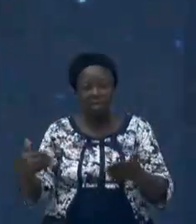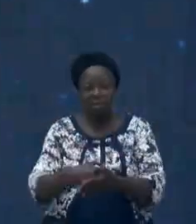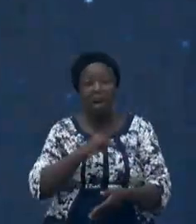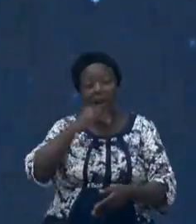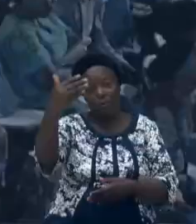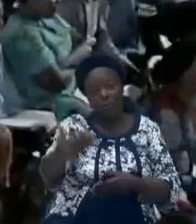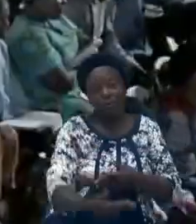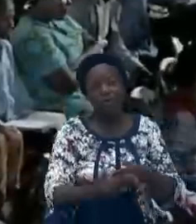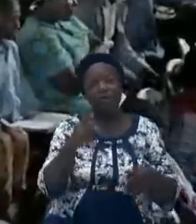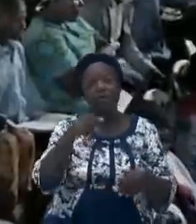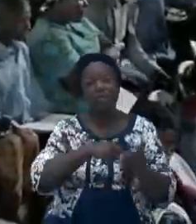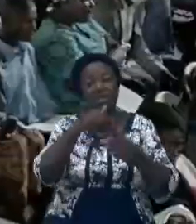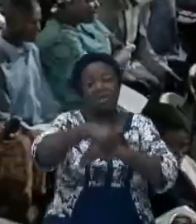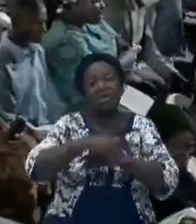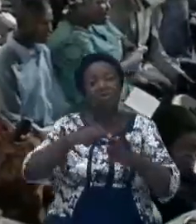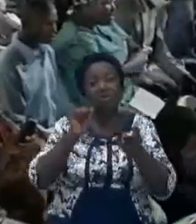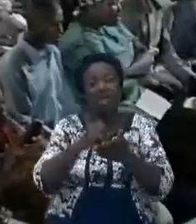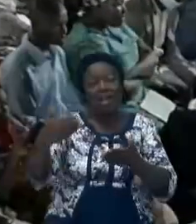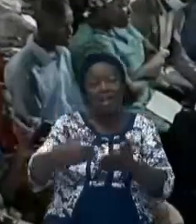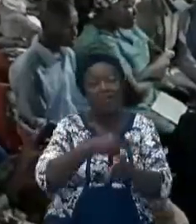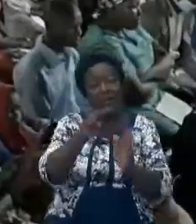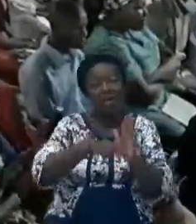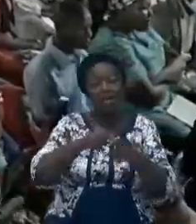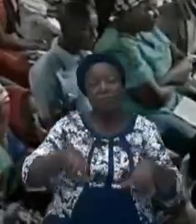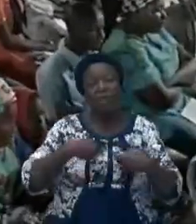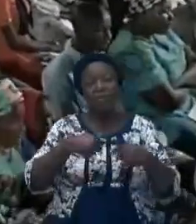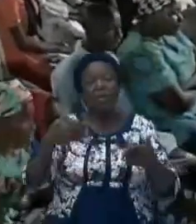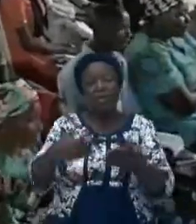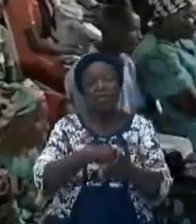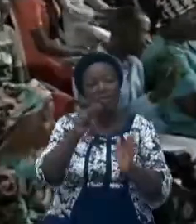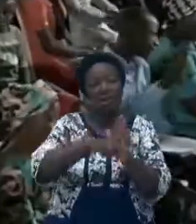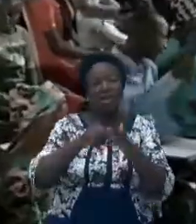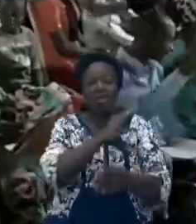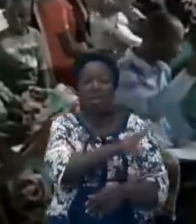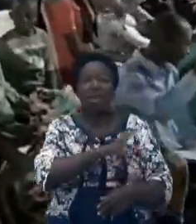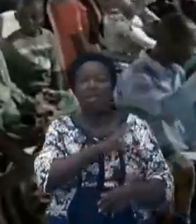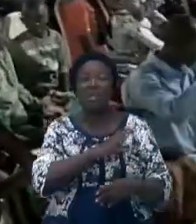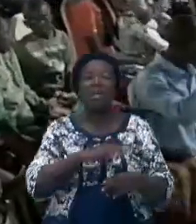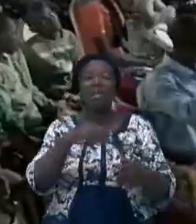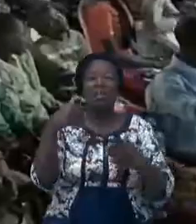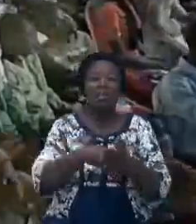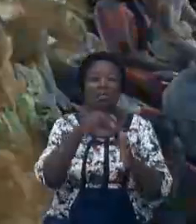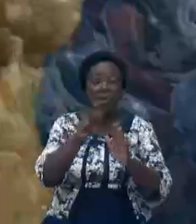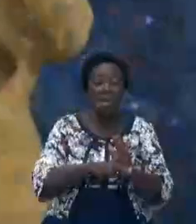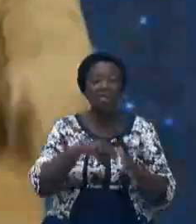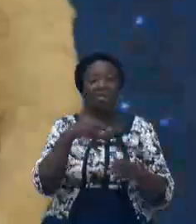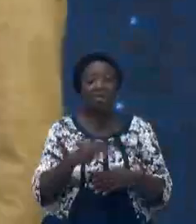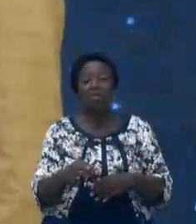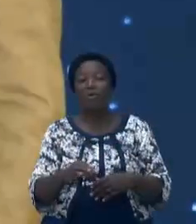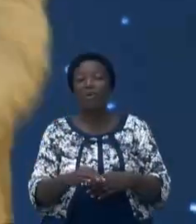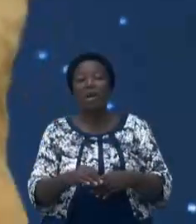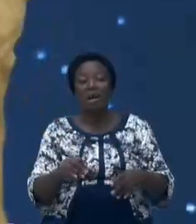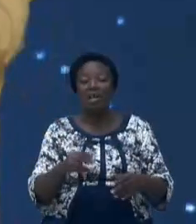nouvelle je te souhaite la bienvenue ce soir une nouveauté de vie il nous faut un nouveau caractère